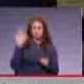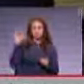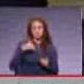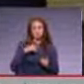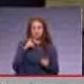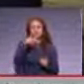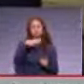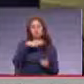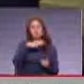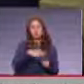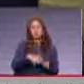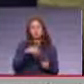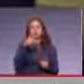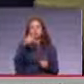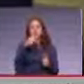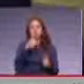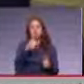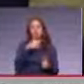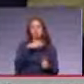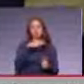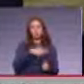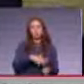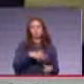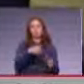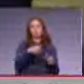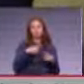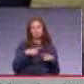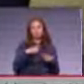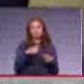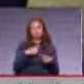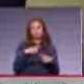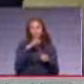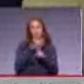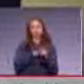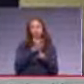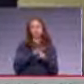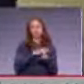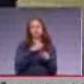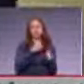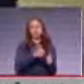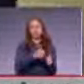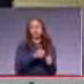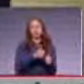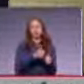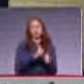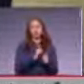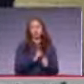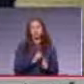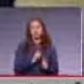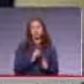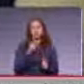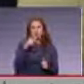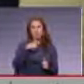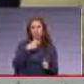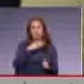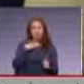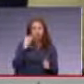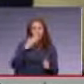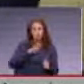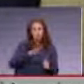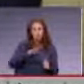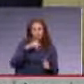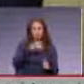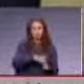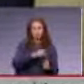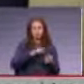الشيخ، ومن كتر محبته والواجب اللي هو عامله لنا بقول له وبترجاه يدفني هنا في مصر، واصلا كمان